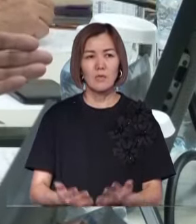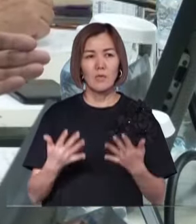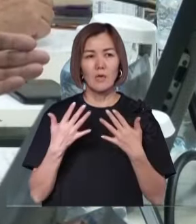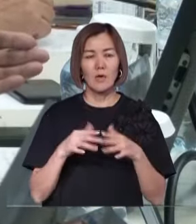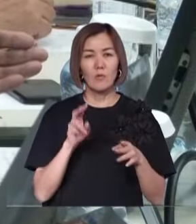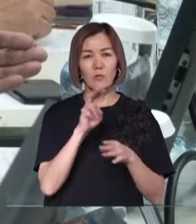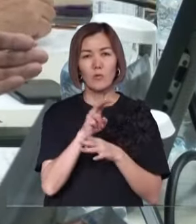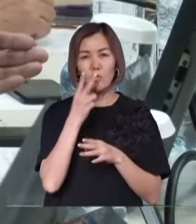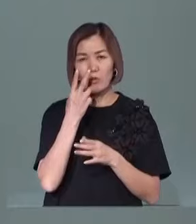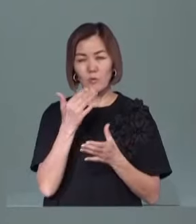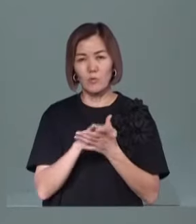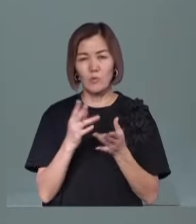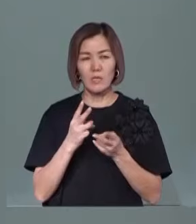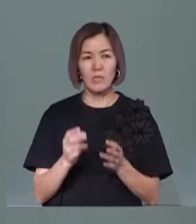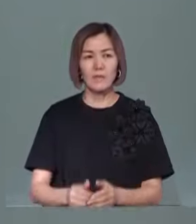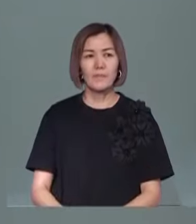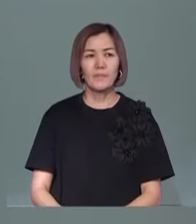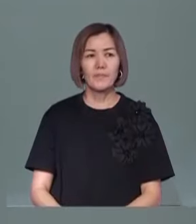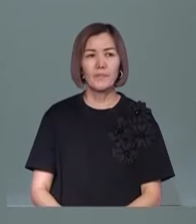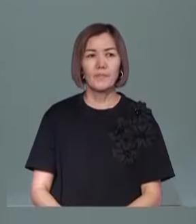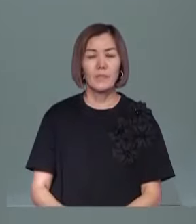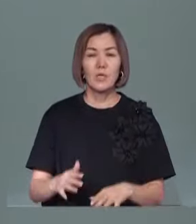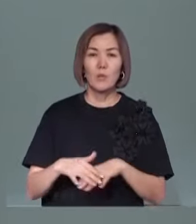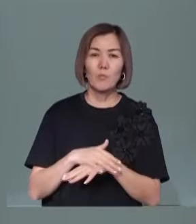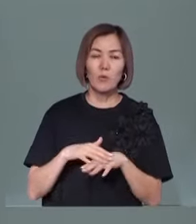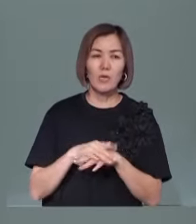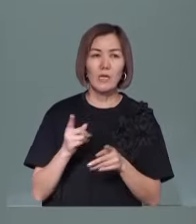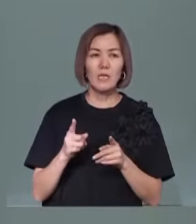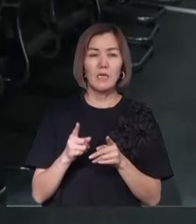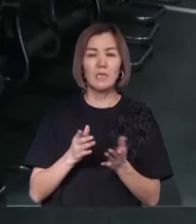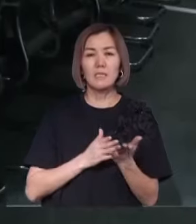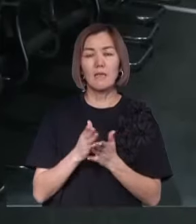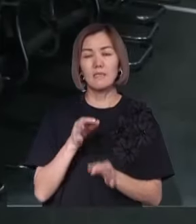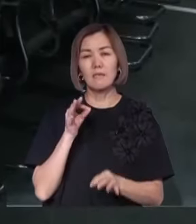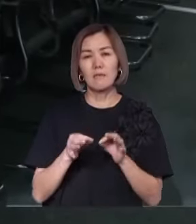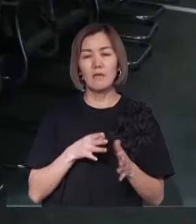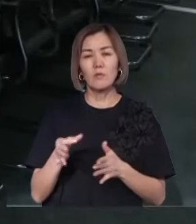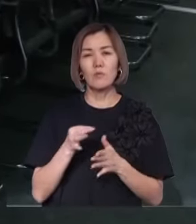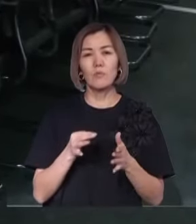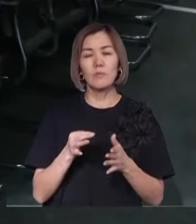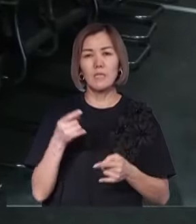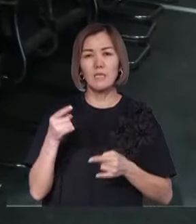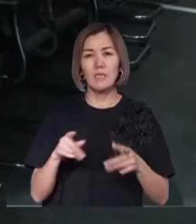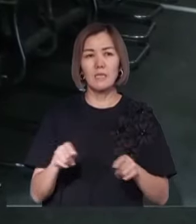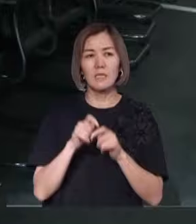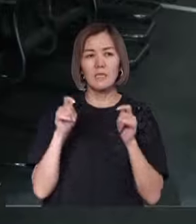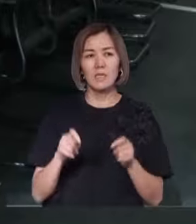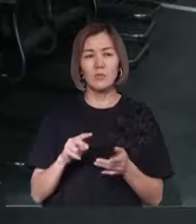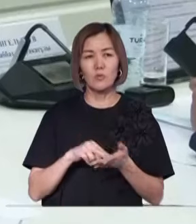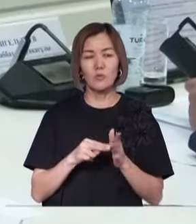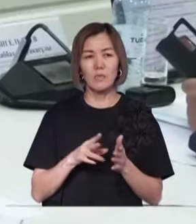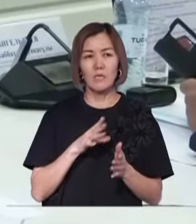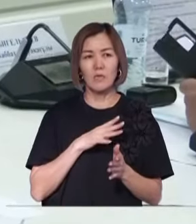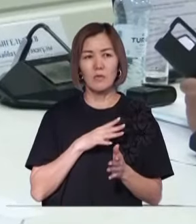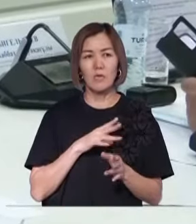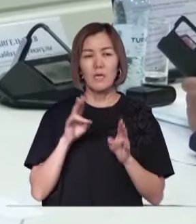мәселесін көрсетейін. Жиында бұқаралық ақпарат саласы да талқыланды. Отырыс барысында облыста өз телеарнасын ашу жоспарланып отырғаны белгілі